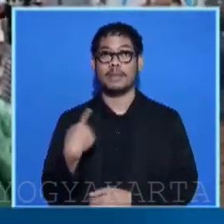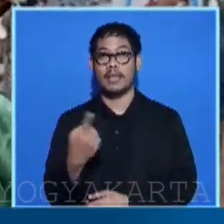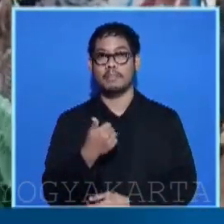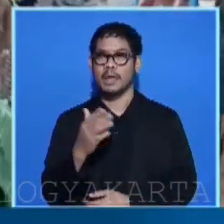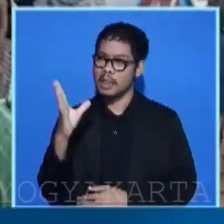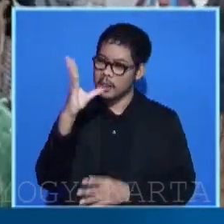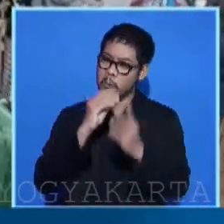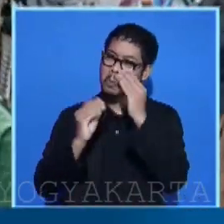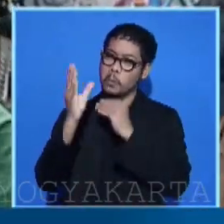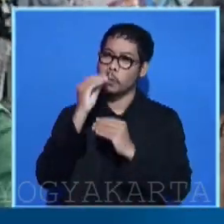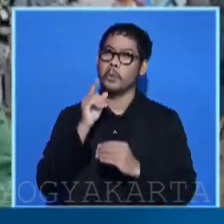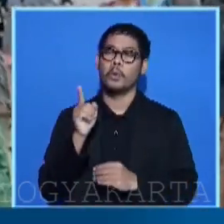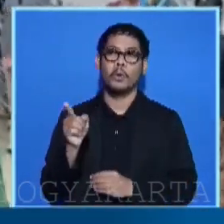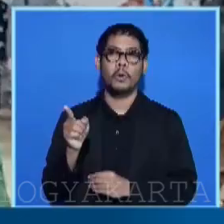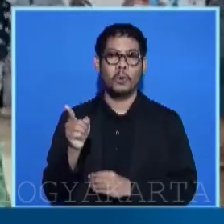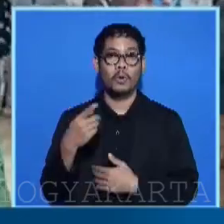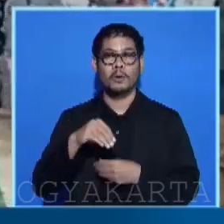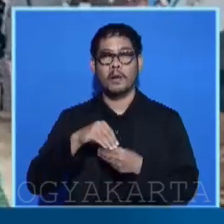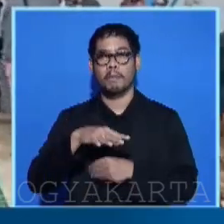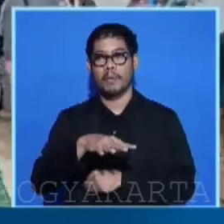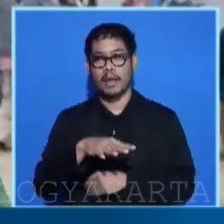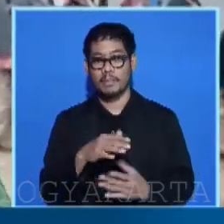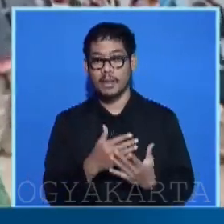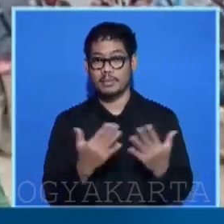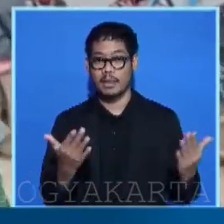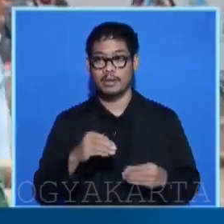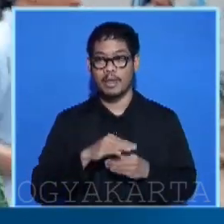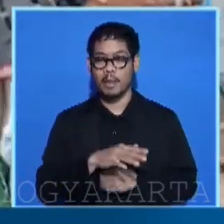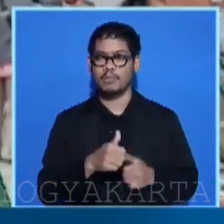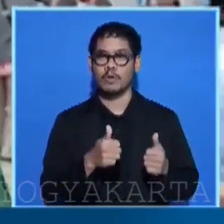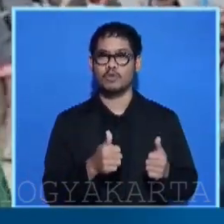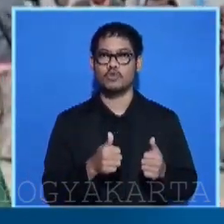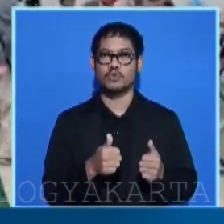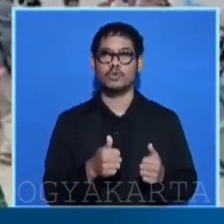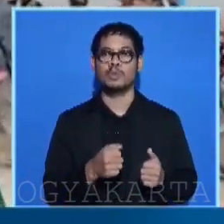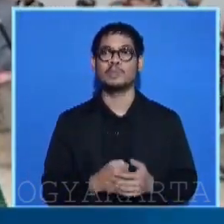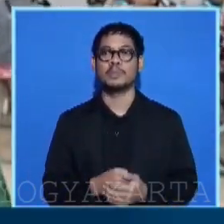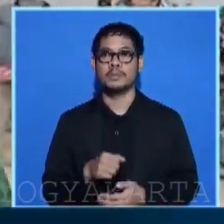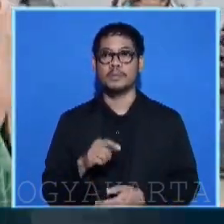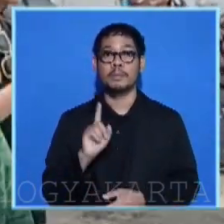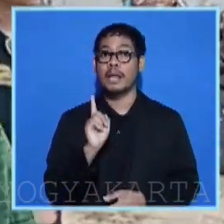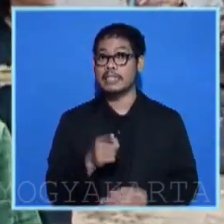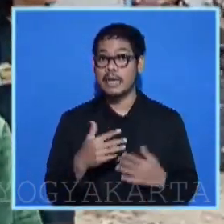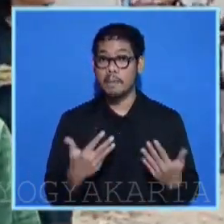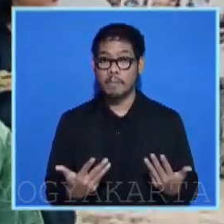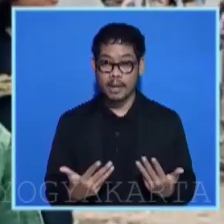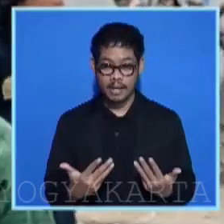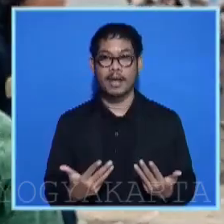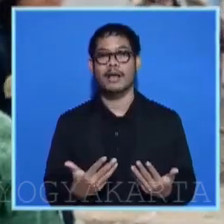memberikan dampak yang signifikan terhadap masyarakat dan tentunya kesejahteraan masyarakat yang paling utama.